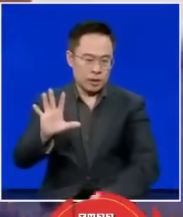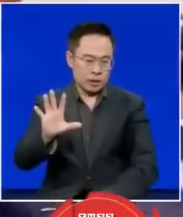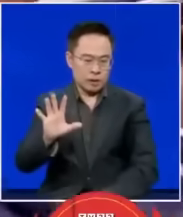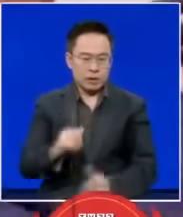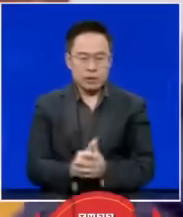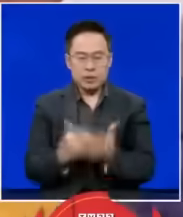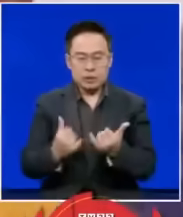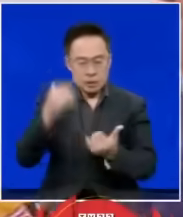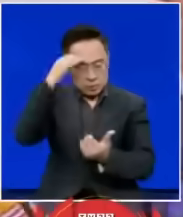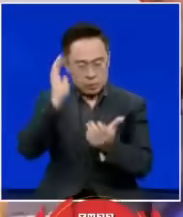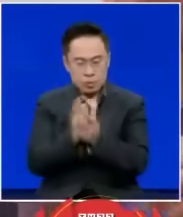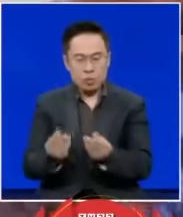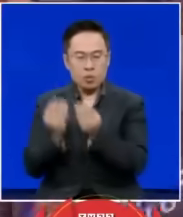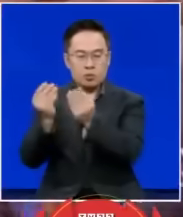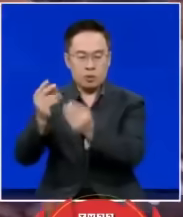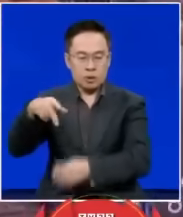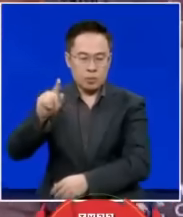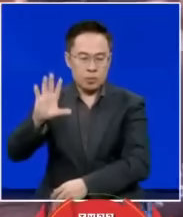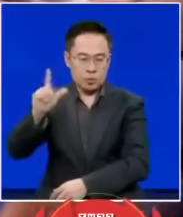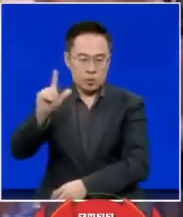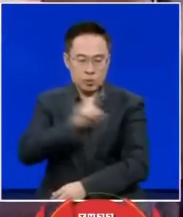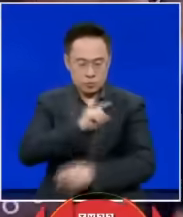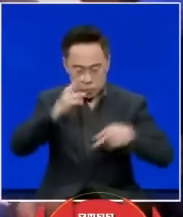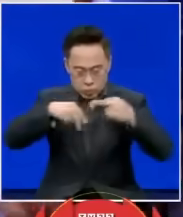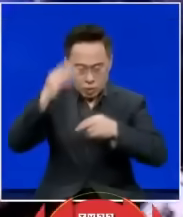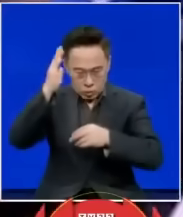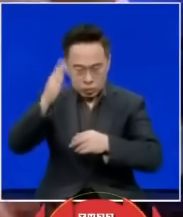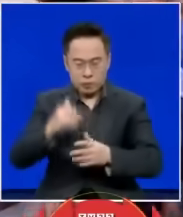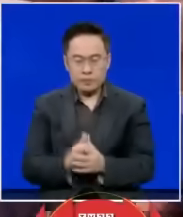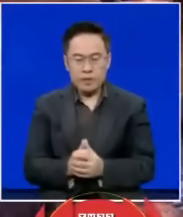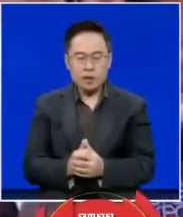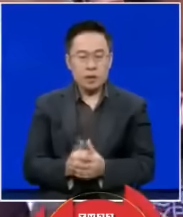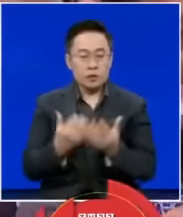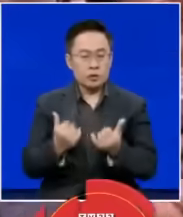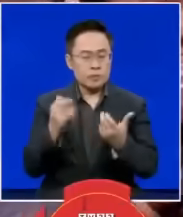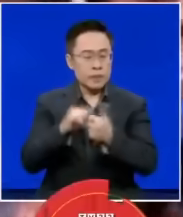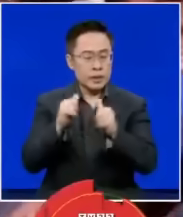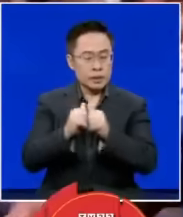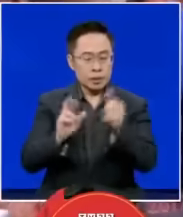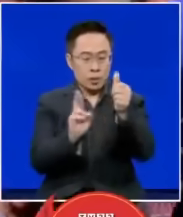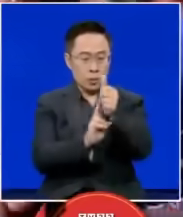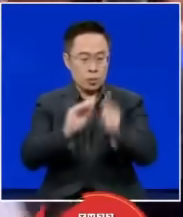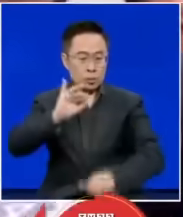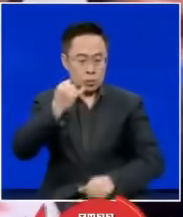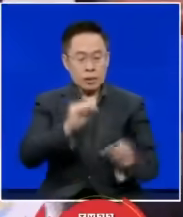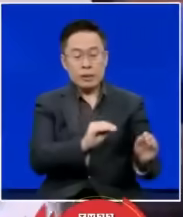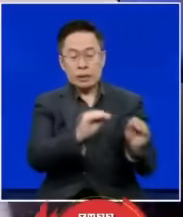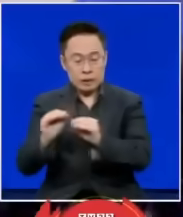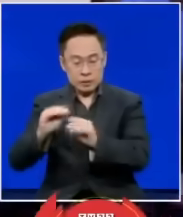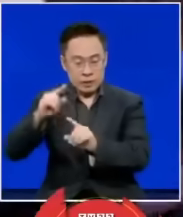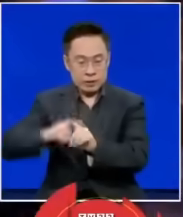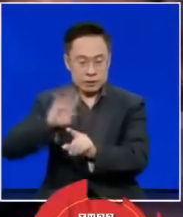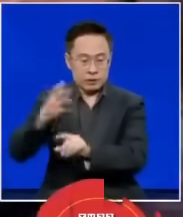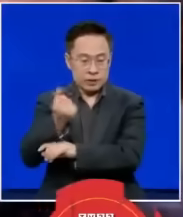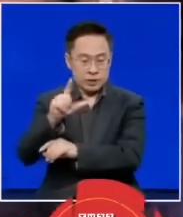ยุติทำคดีนี้ชั่วคราวไปก่อนส่วนกรณีที่บิ๊กโจ๊กขอเลื่อนการเข้ามาให้ปากคำเพิ่มเติมเป็น27เม